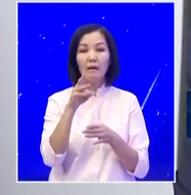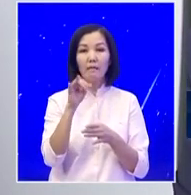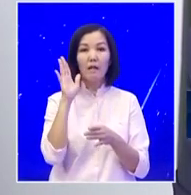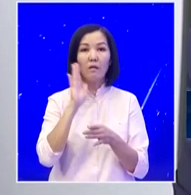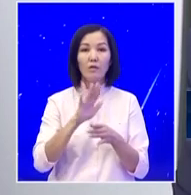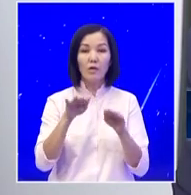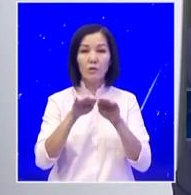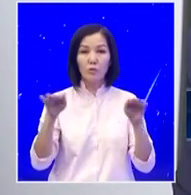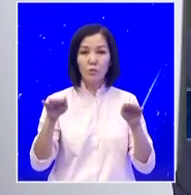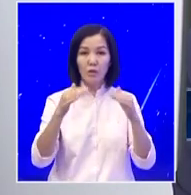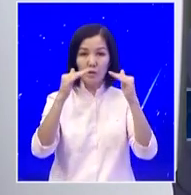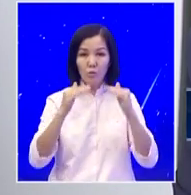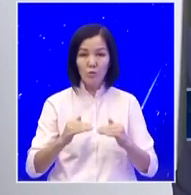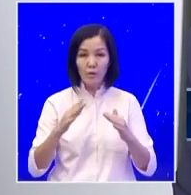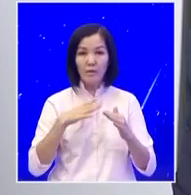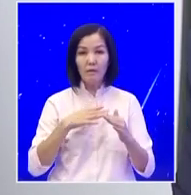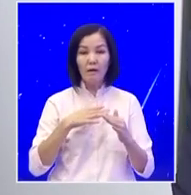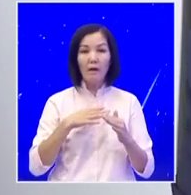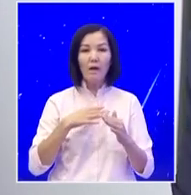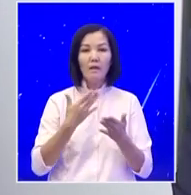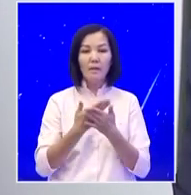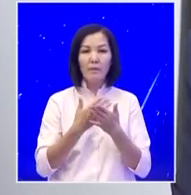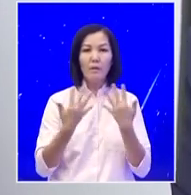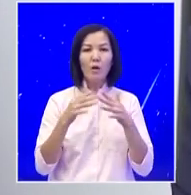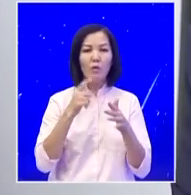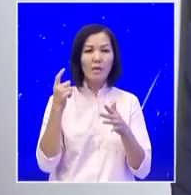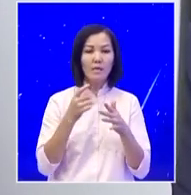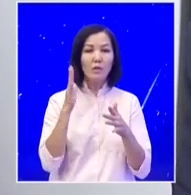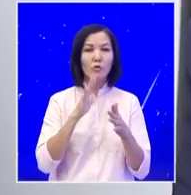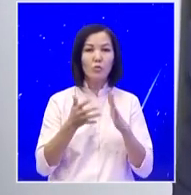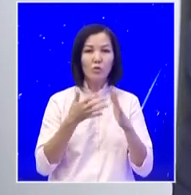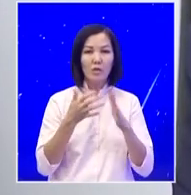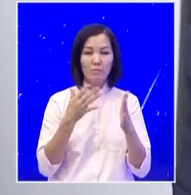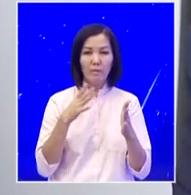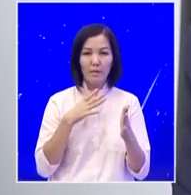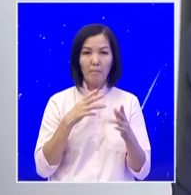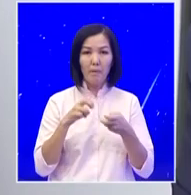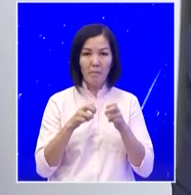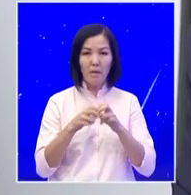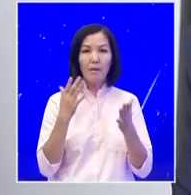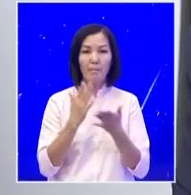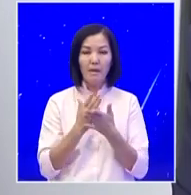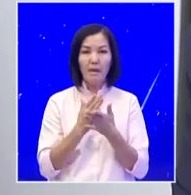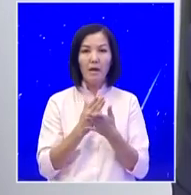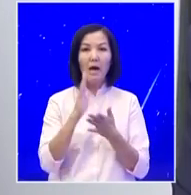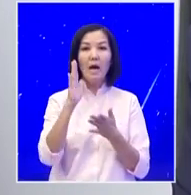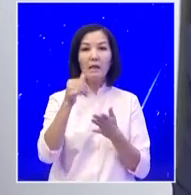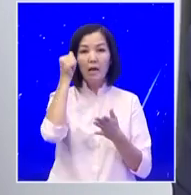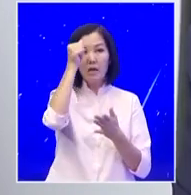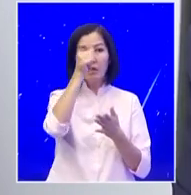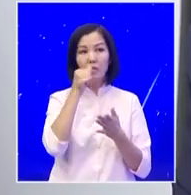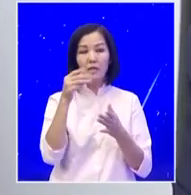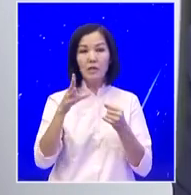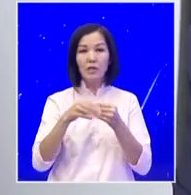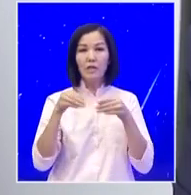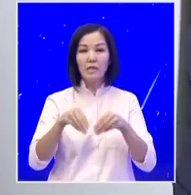кейбір алқаптағы қызылшаға су жеткізу барысы қиыншылықтар болды. Сондықтан алдағы жылы егістікті